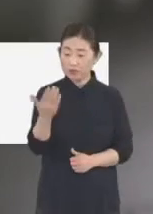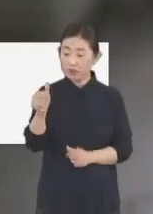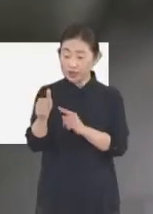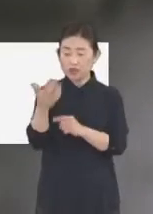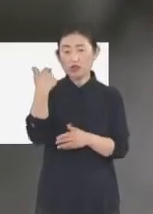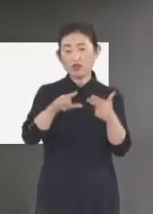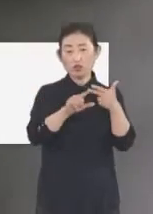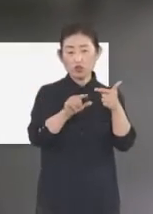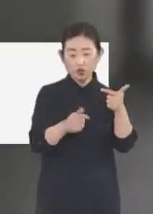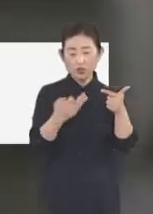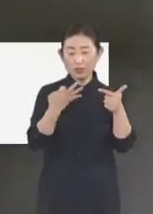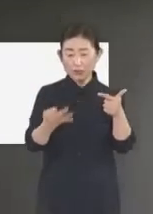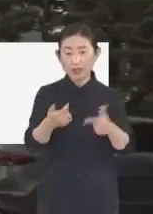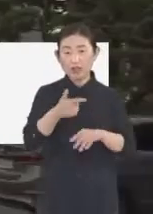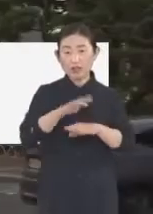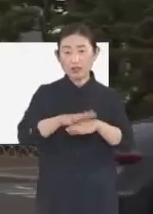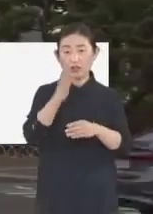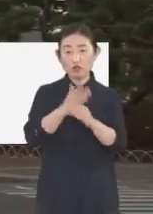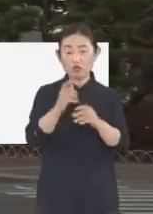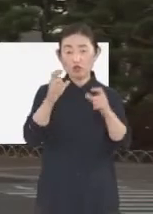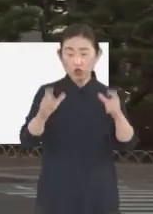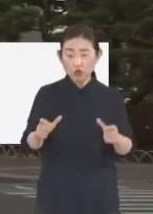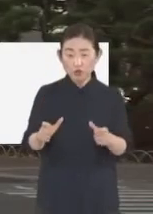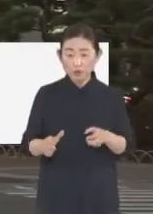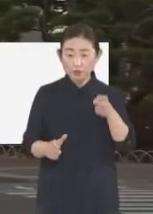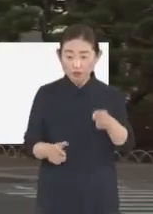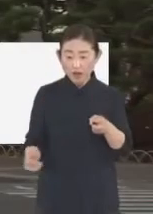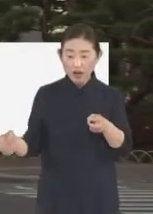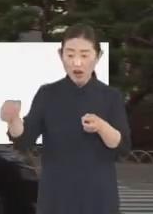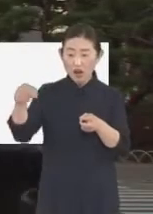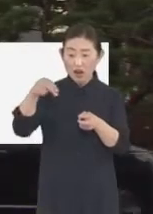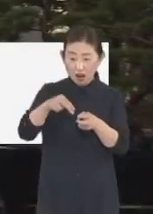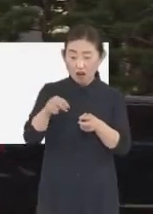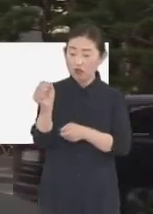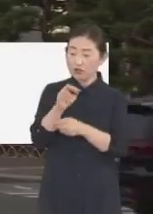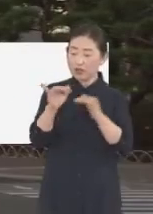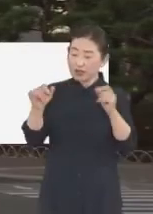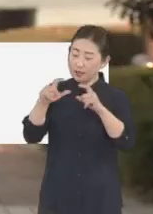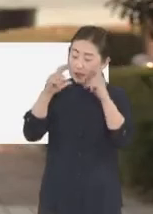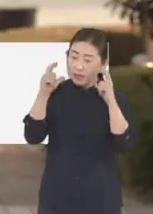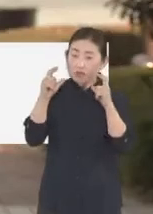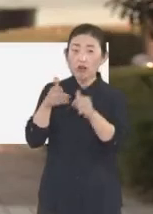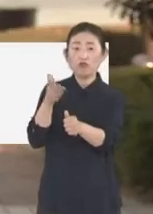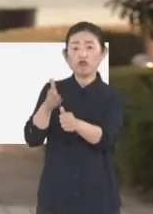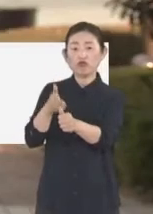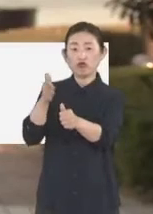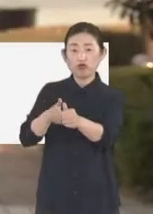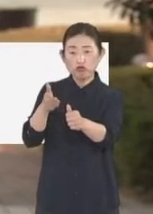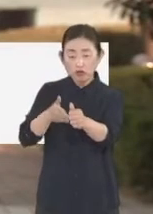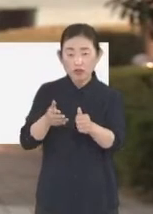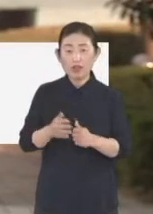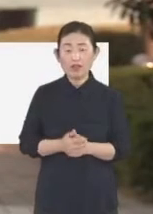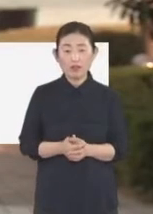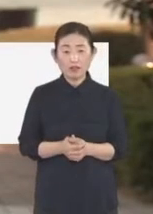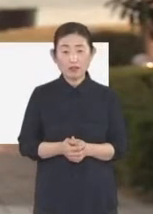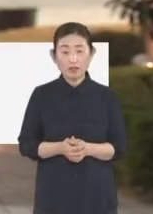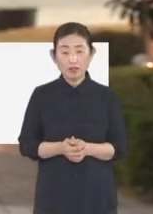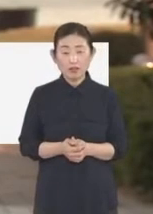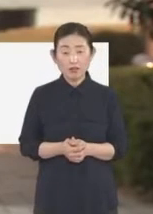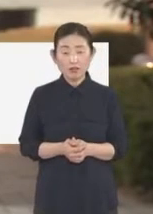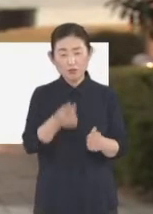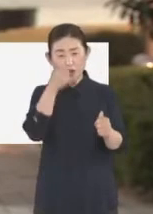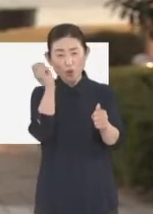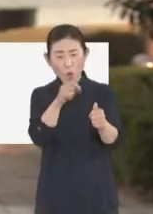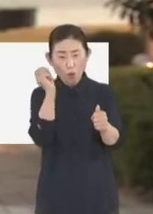지난 6월 14일 대전 중구의 한 버스정류장에서 시내버스에 타려다가 마스크를 착용해달라는 버스기사 42살